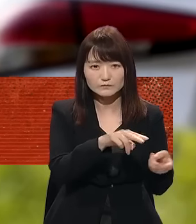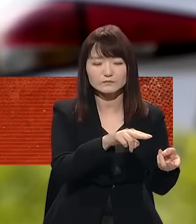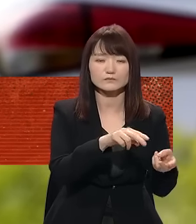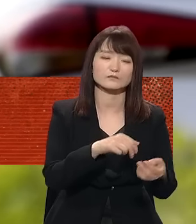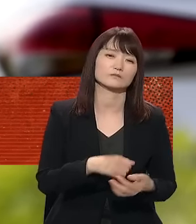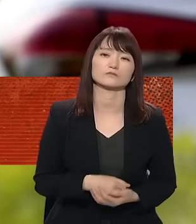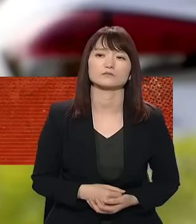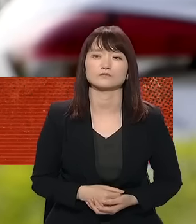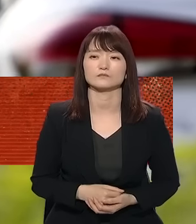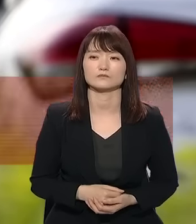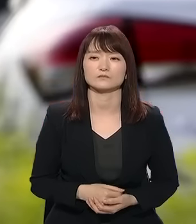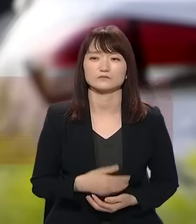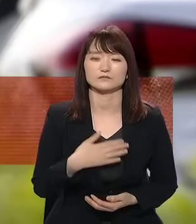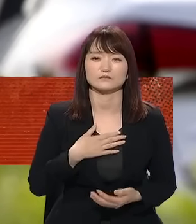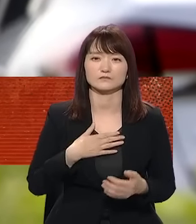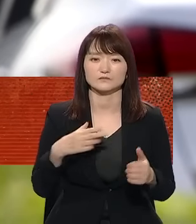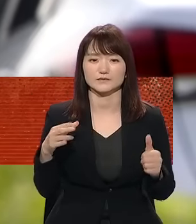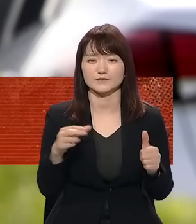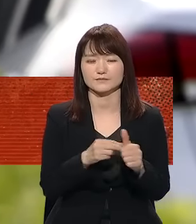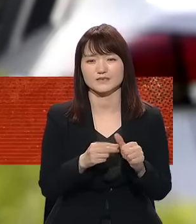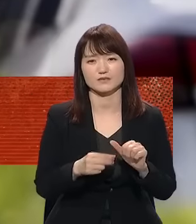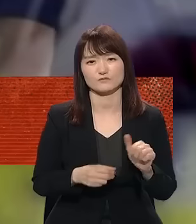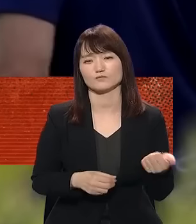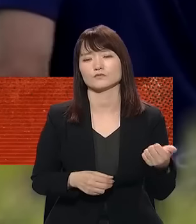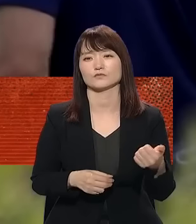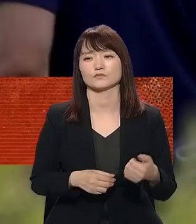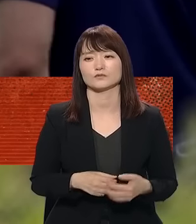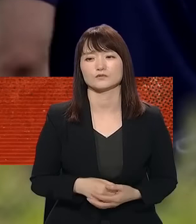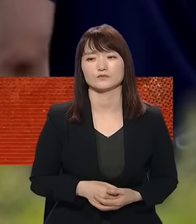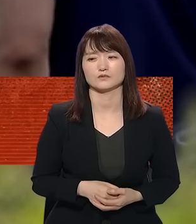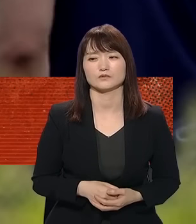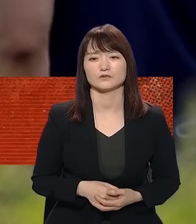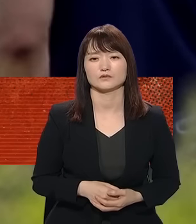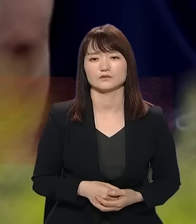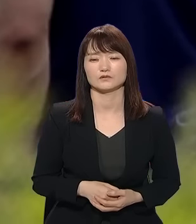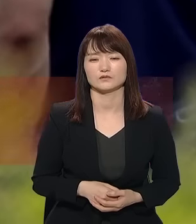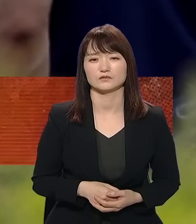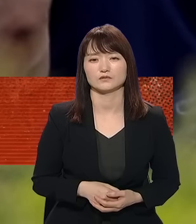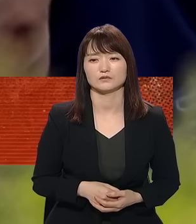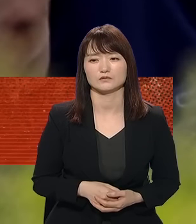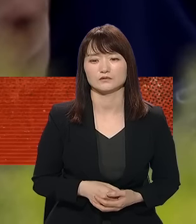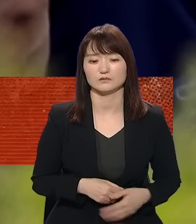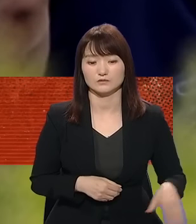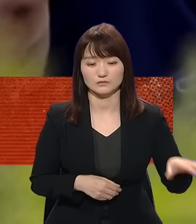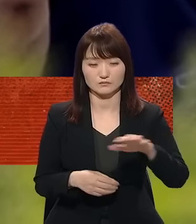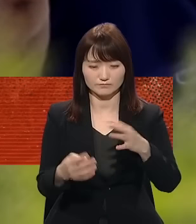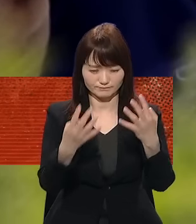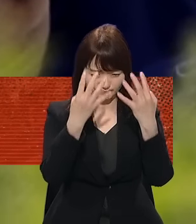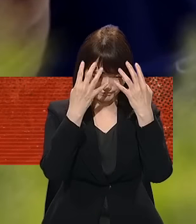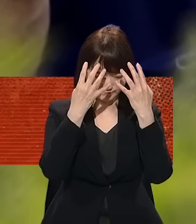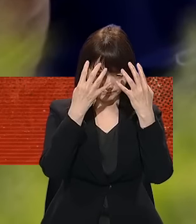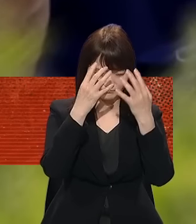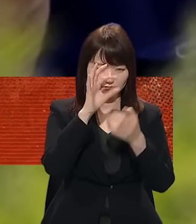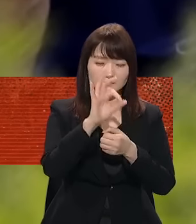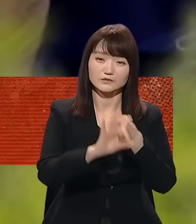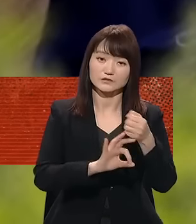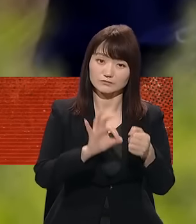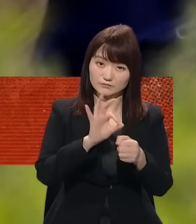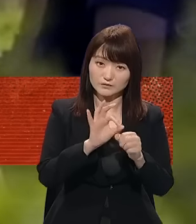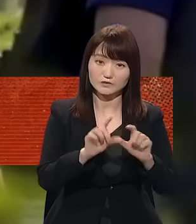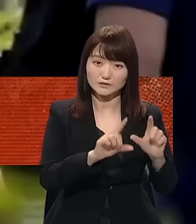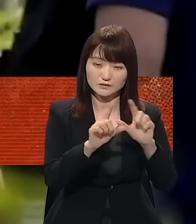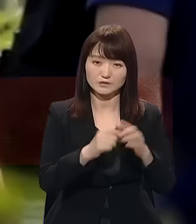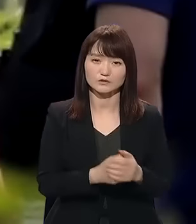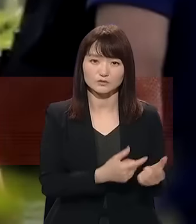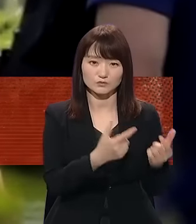쪽지에 나를 배신하면 죽어 버리겠다 라든가 아니면 우리 다 뭐 교도수 한 10년 정도 지내겠지 같은